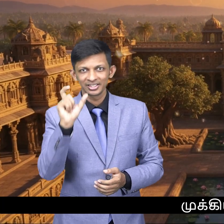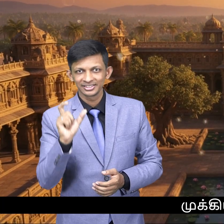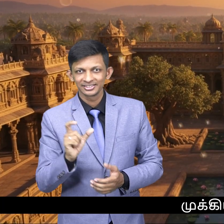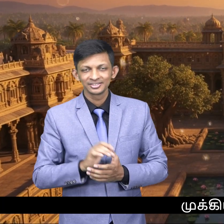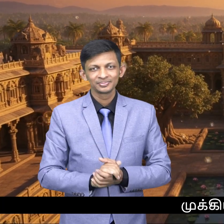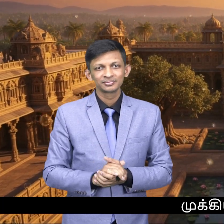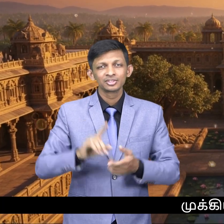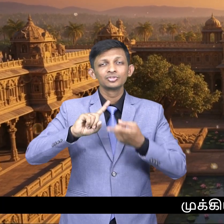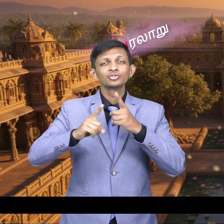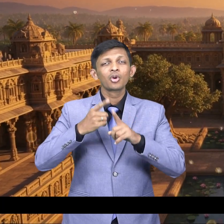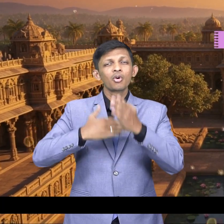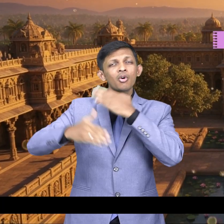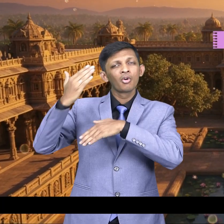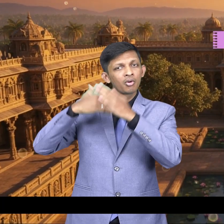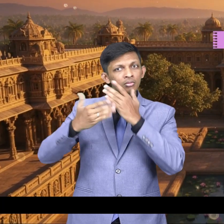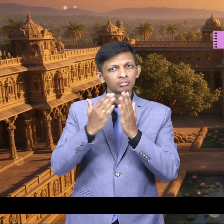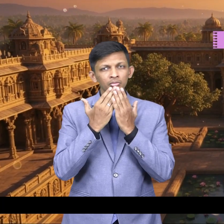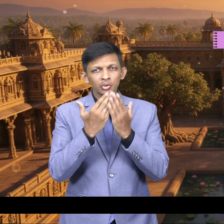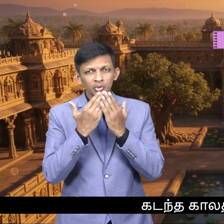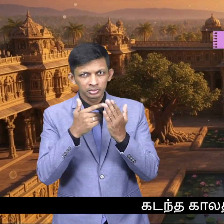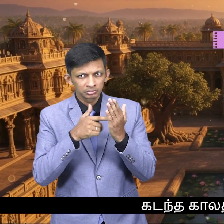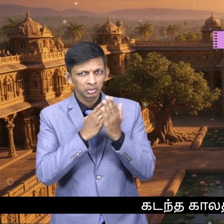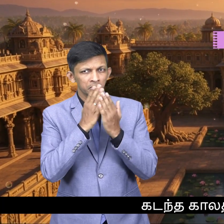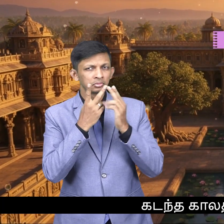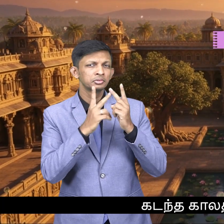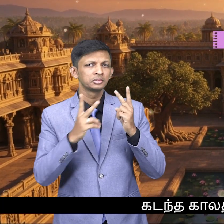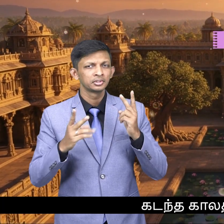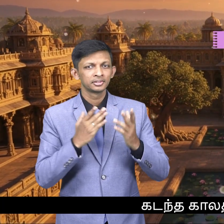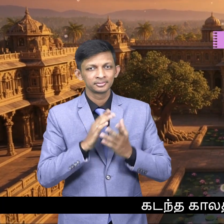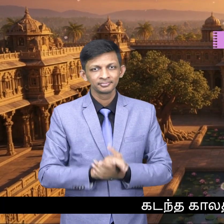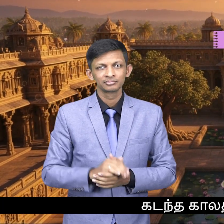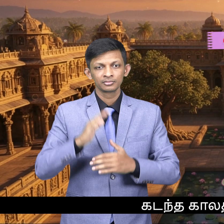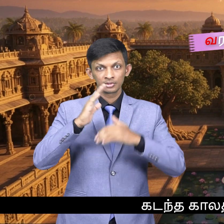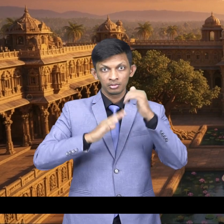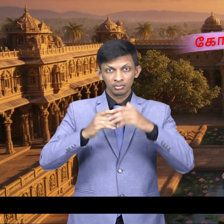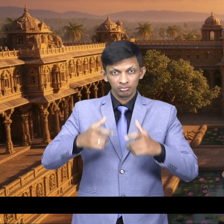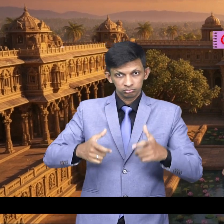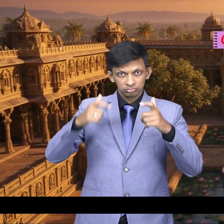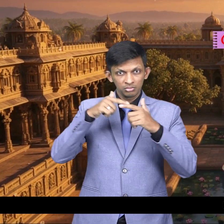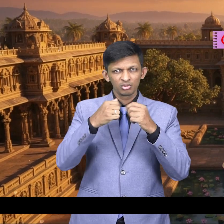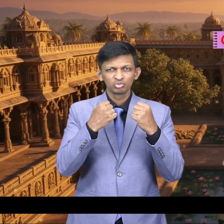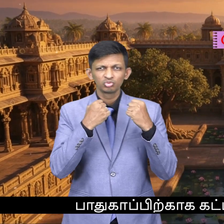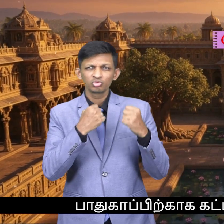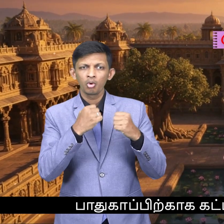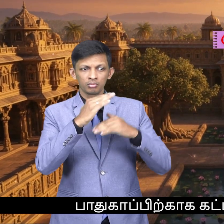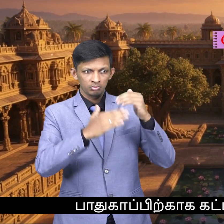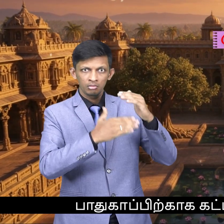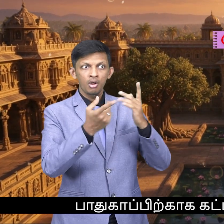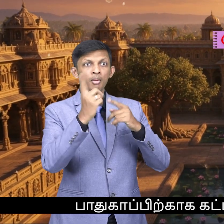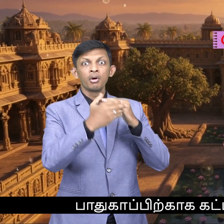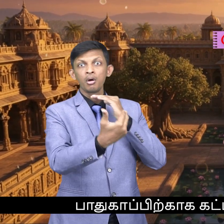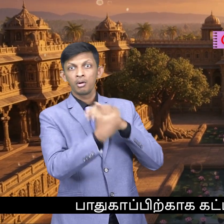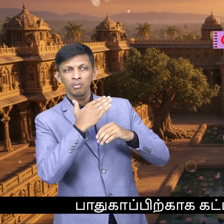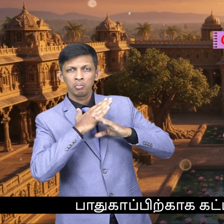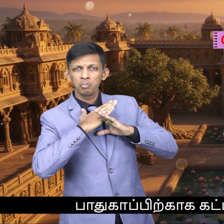முக்கிய வார்த்தைகள்: வரலாறு, கடந்த காலத்தை பற்றிய ஆய்வு, கோட்டை,